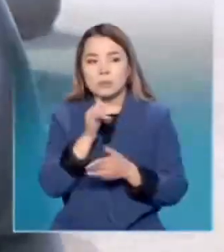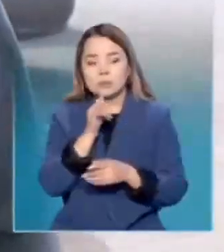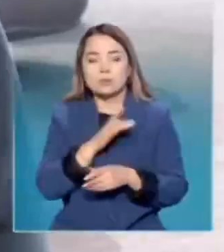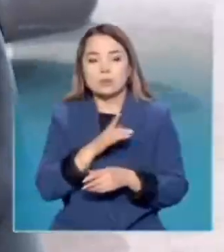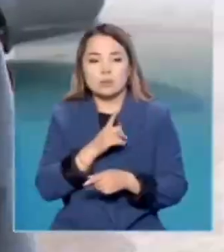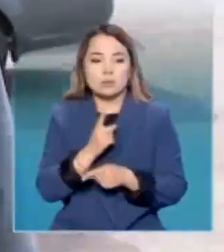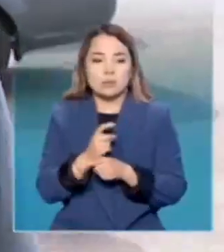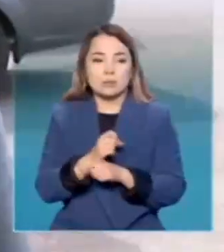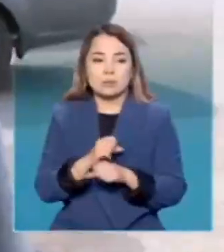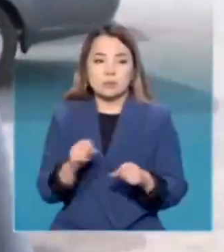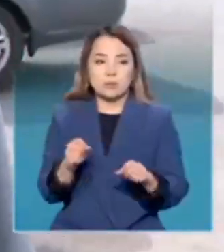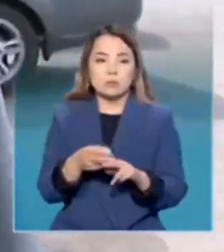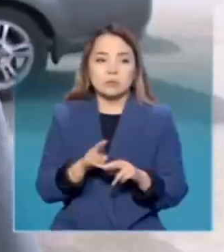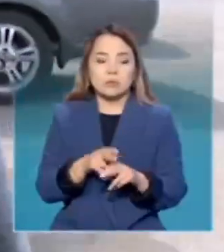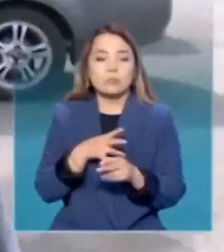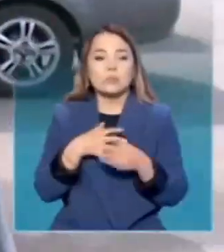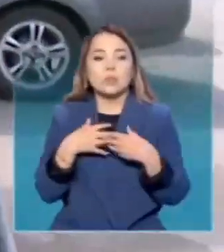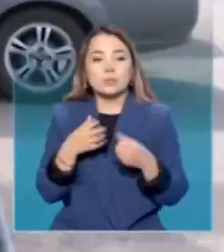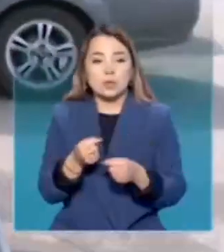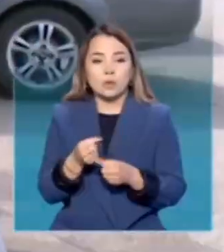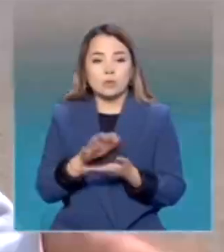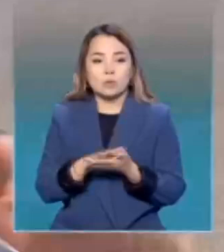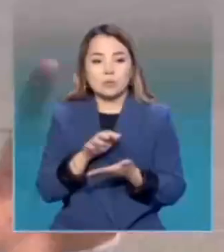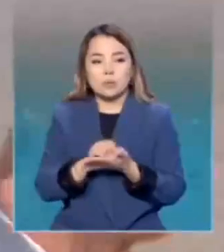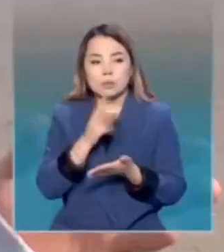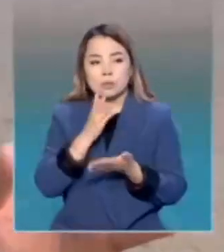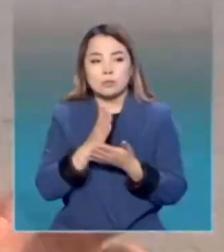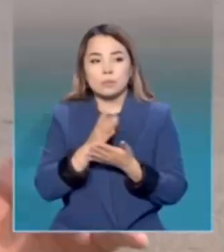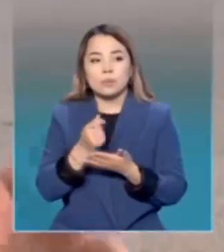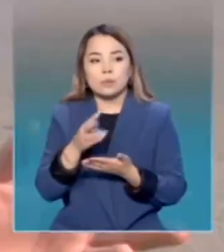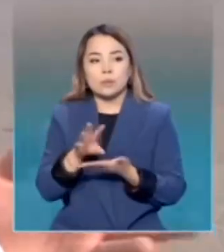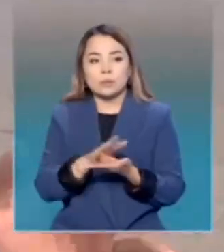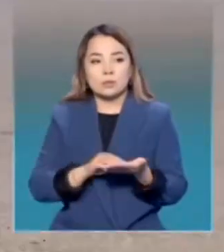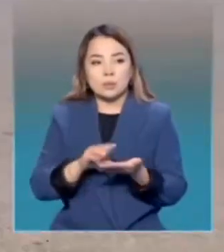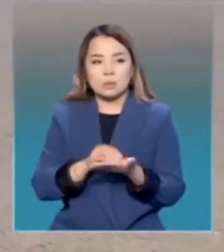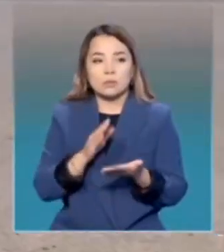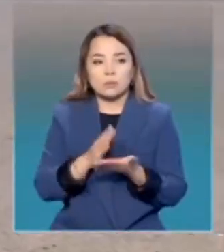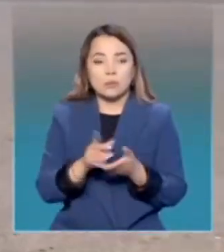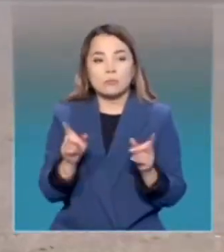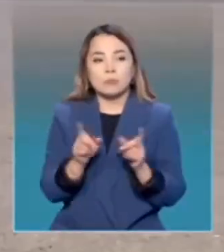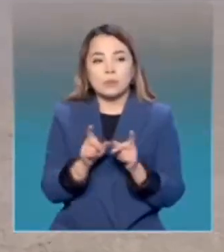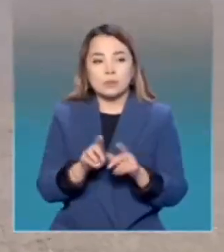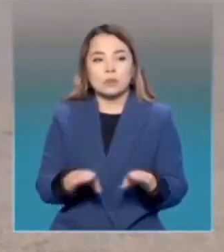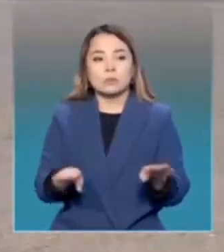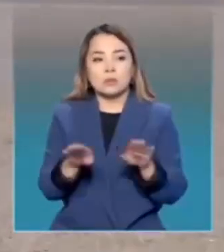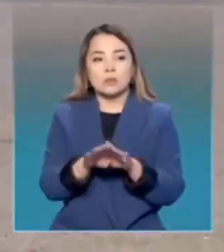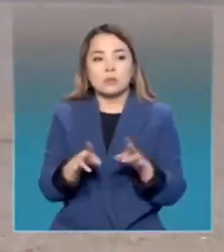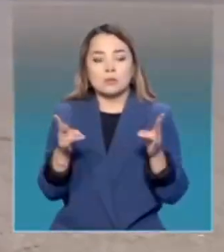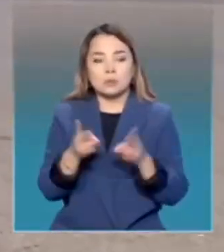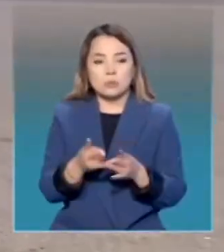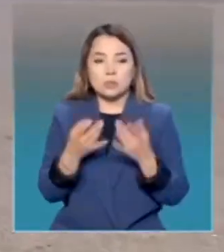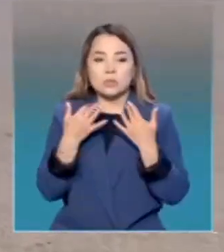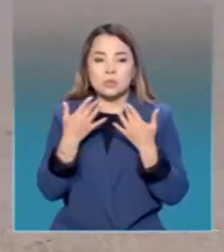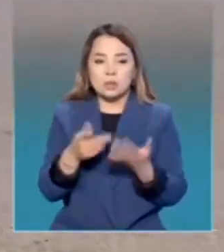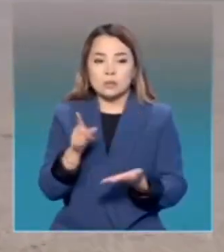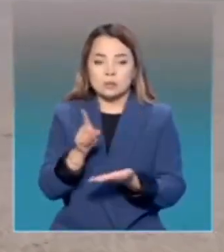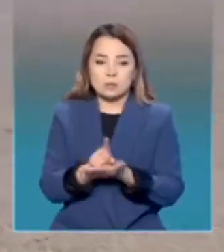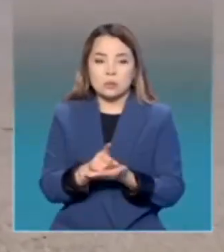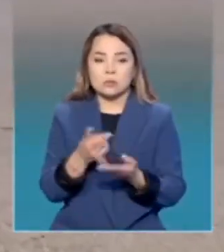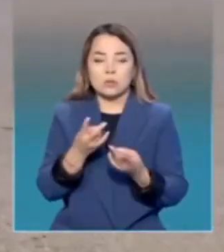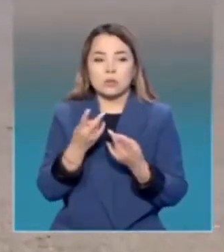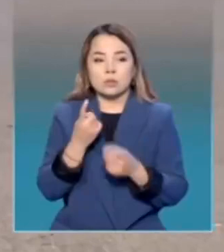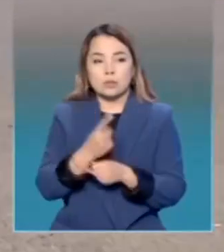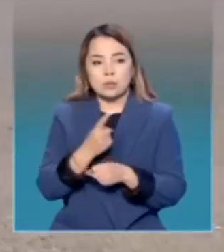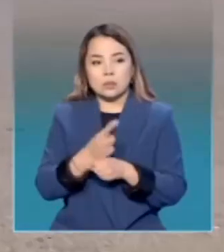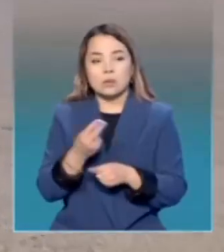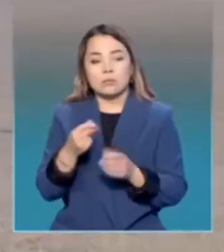тартпасын. Тартқаны денсаулығын құртады ғой. Бірнеше рет қайталана беретін болса, онда магазиндерді жабу деген сияқты. Немесе де